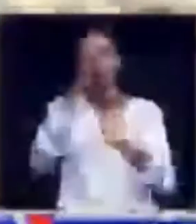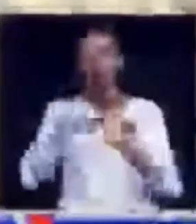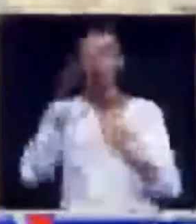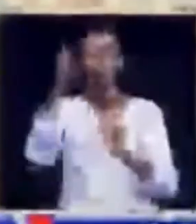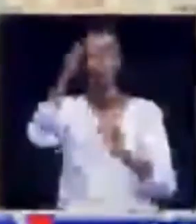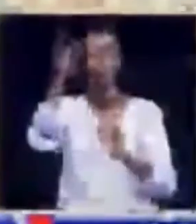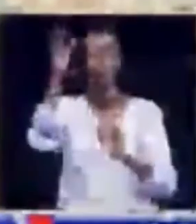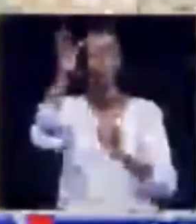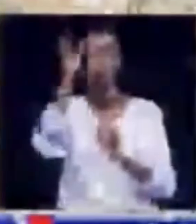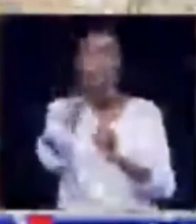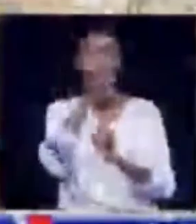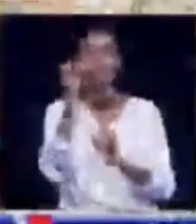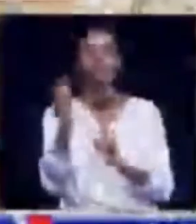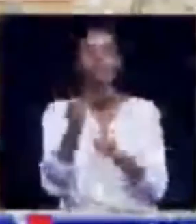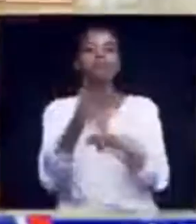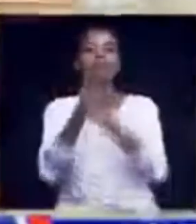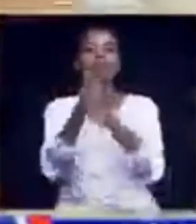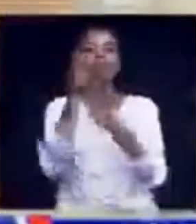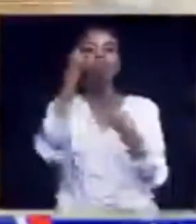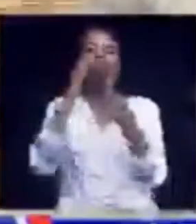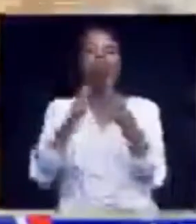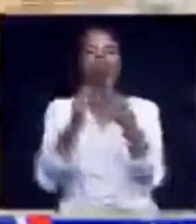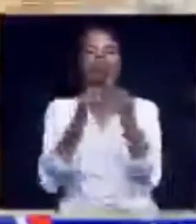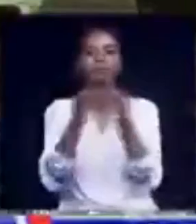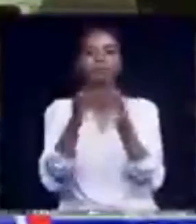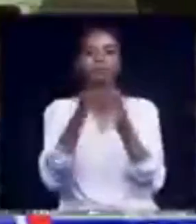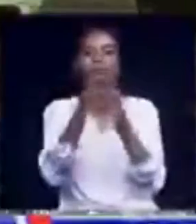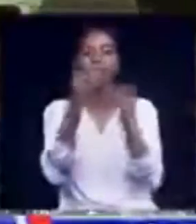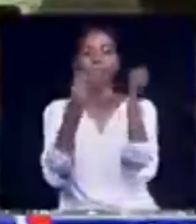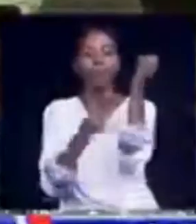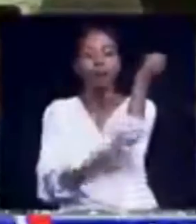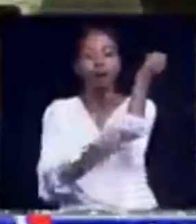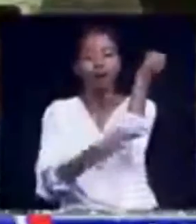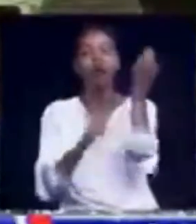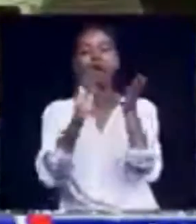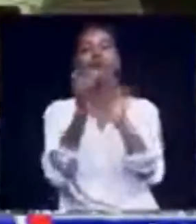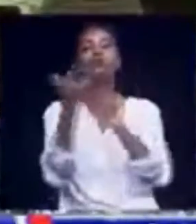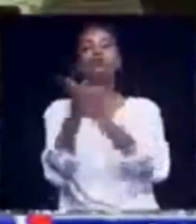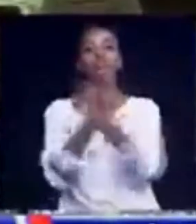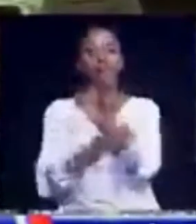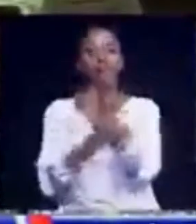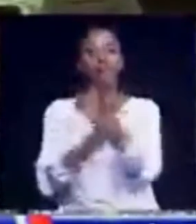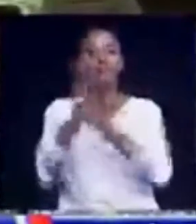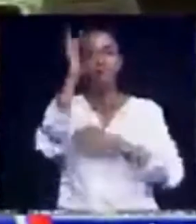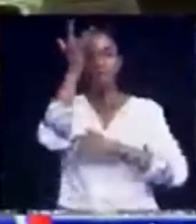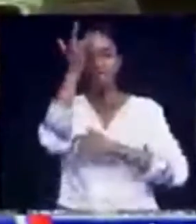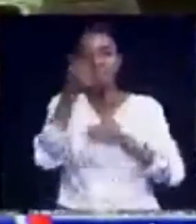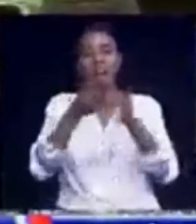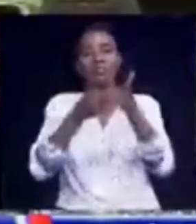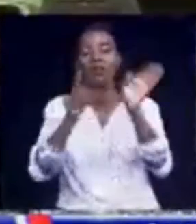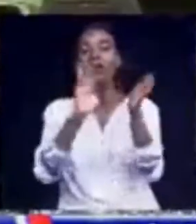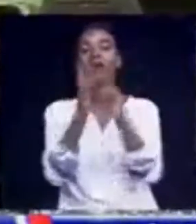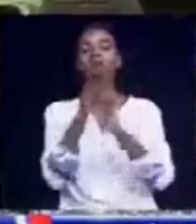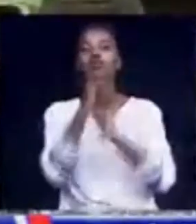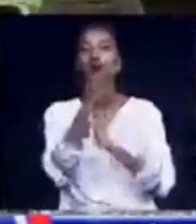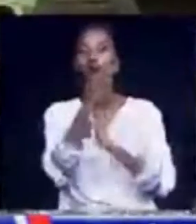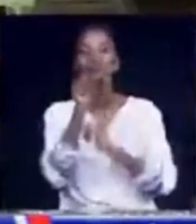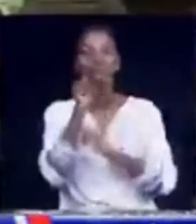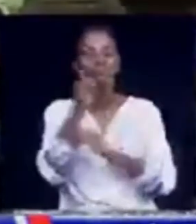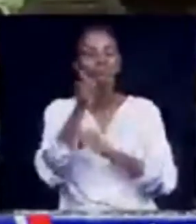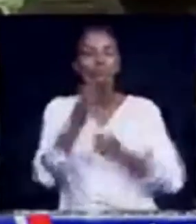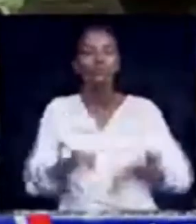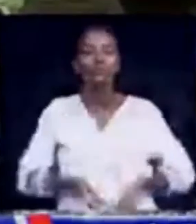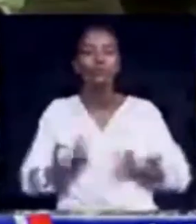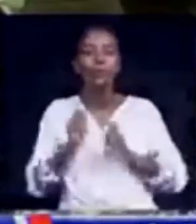ኃይሌ ጊዮርጊስ የድጋፉን ዓላማ አብራርቷል። የደሃ ደሃ የሆኑ ዜጎች ለበሽታ ተጋላጭ እንዳይሆኑና የዕለት ዕለት